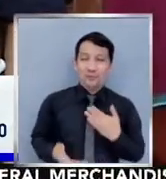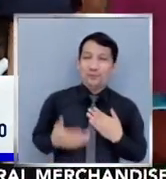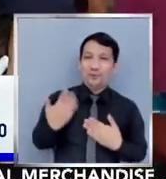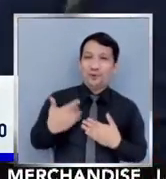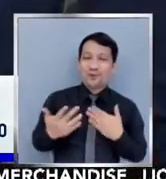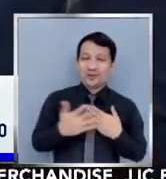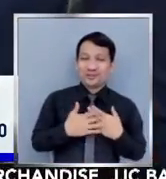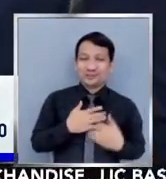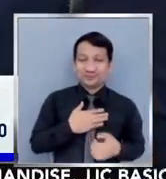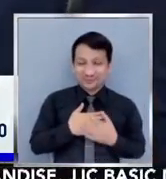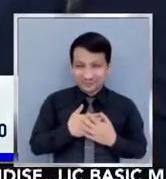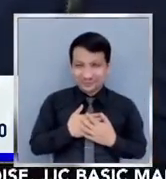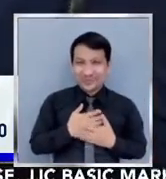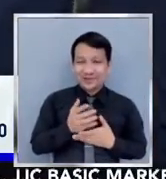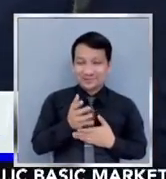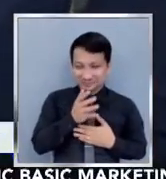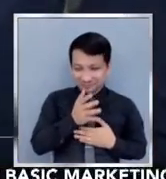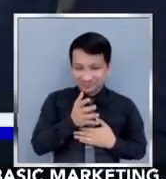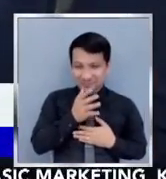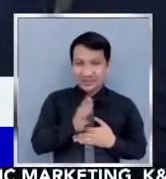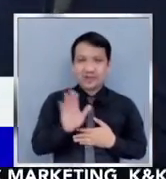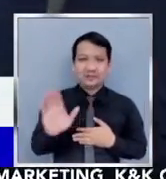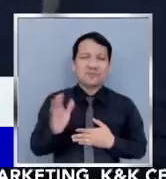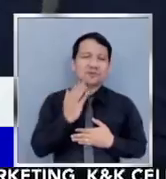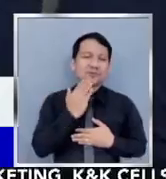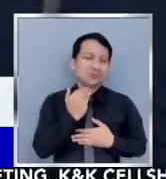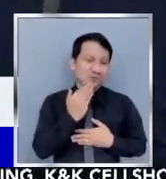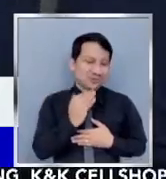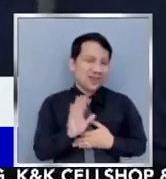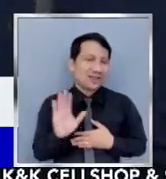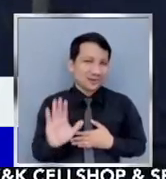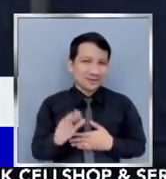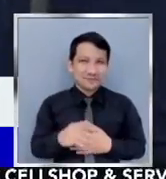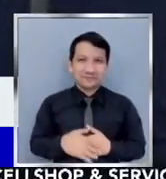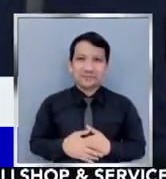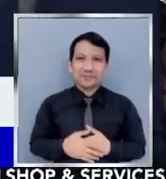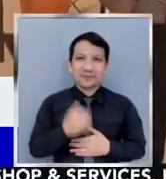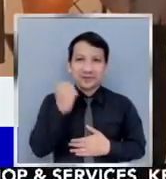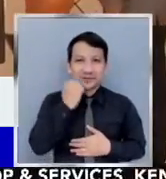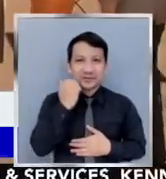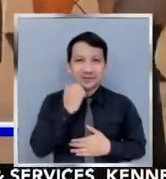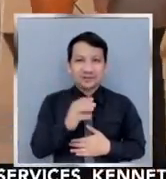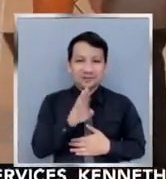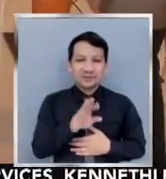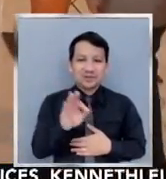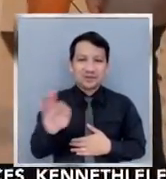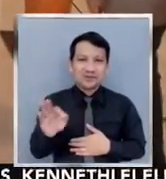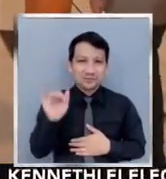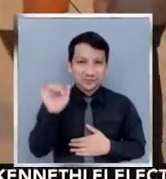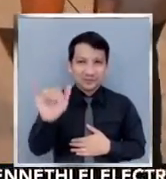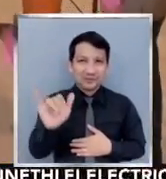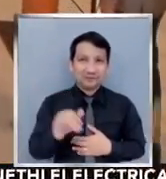your mom. She's very sweet talaga and you'll always be my best friend forever.